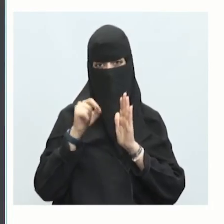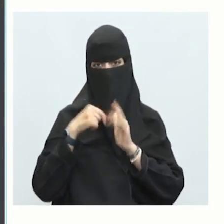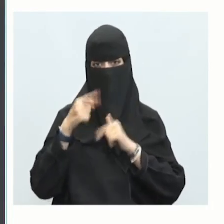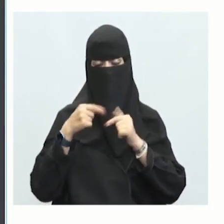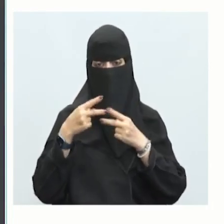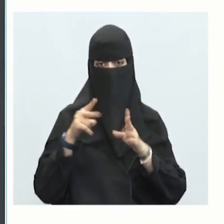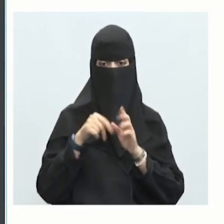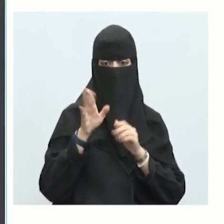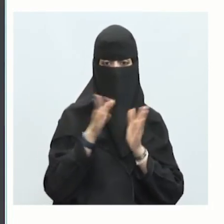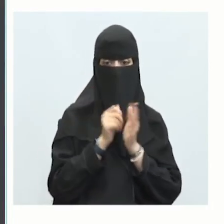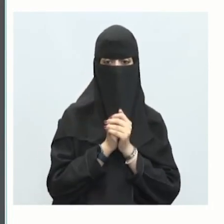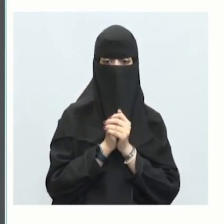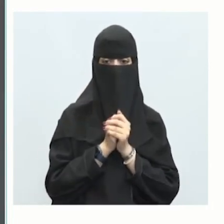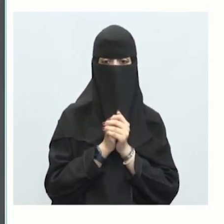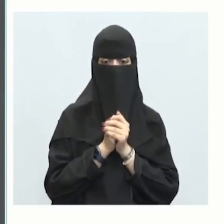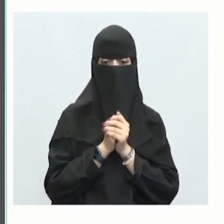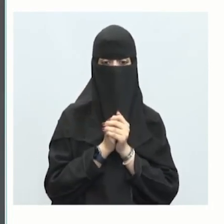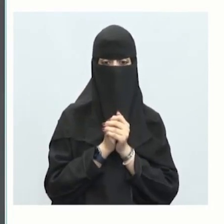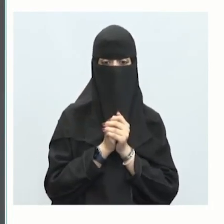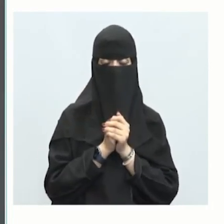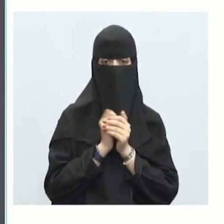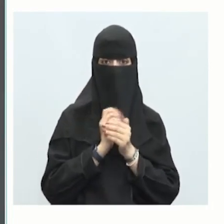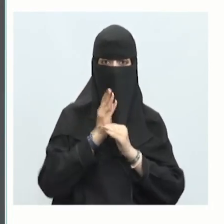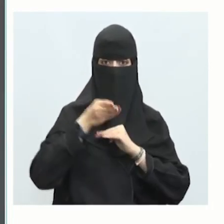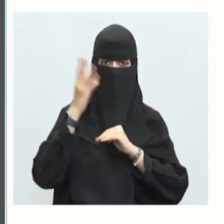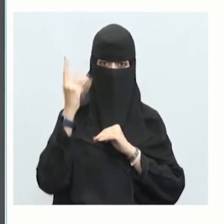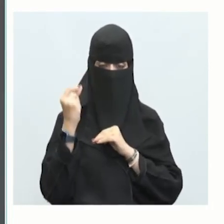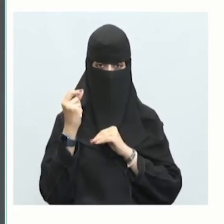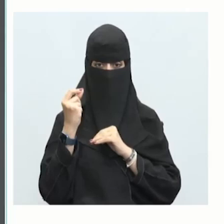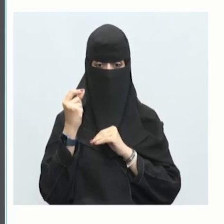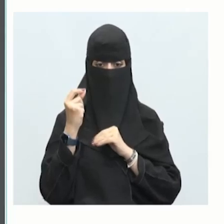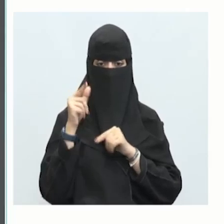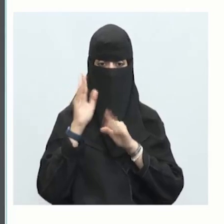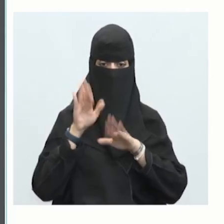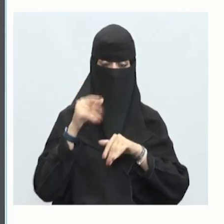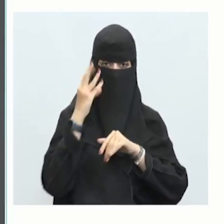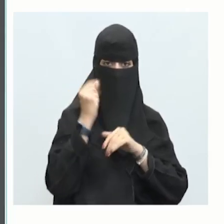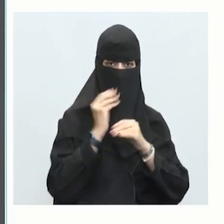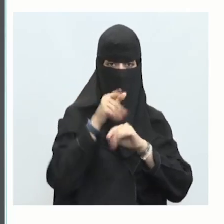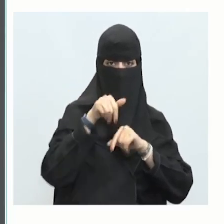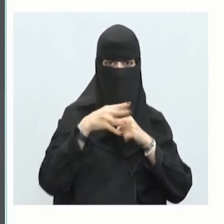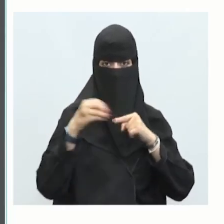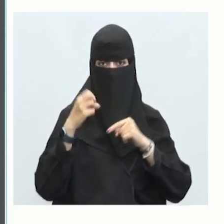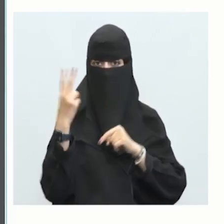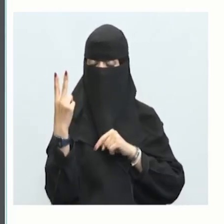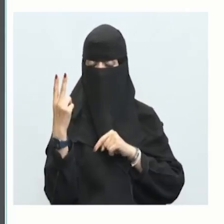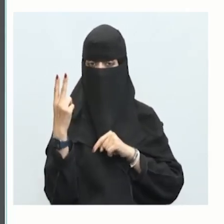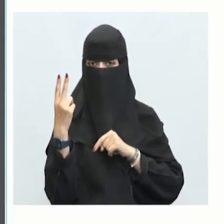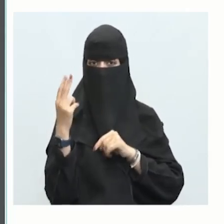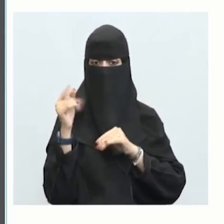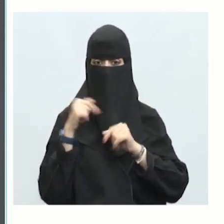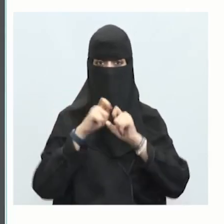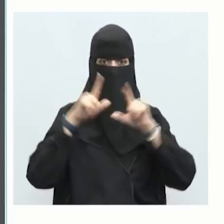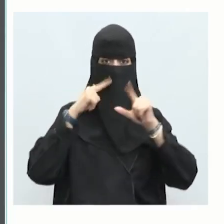التشغيل رن ادخل الرقم ندخل الرقم سالب ا